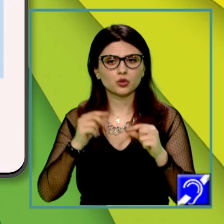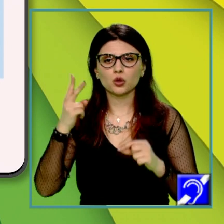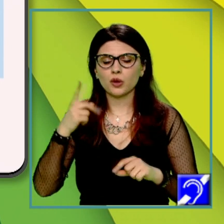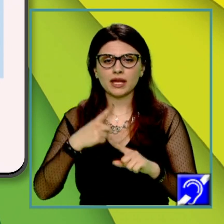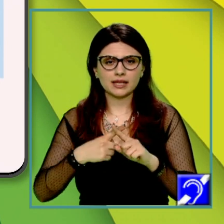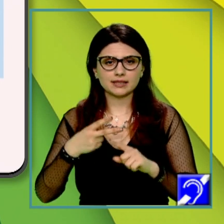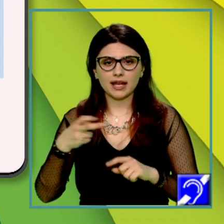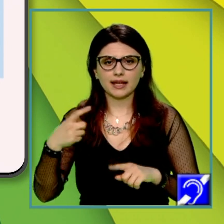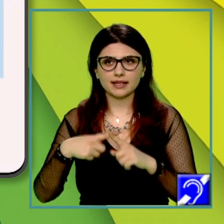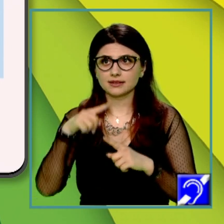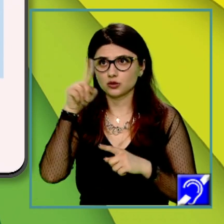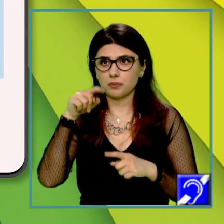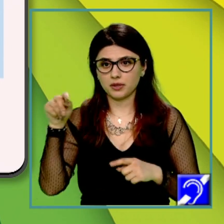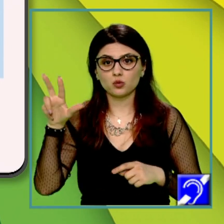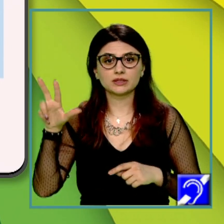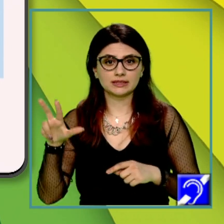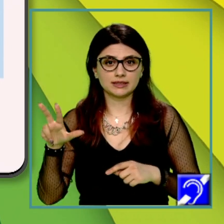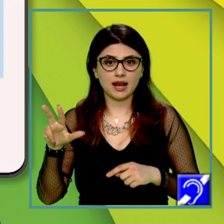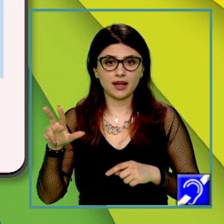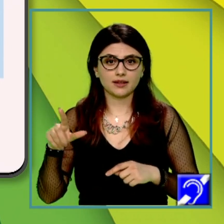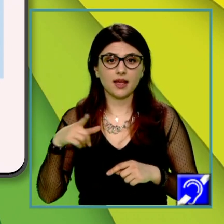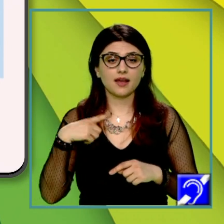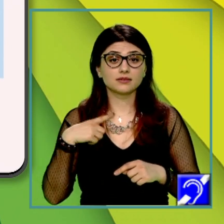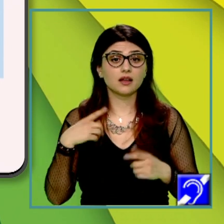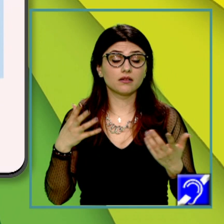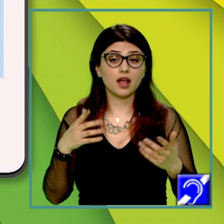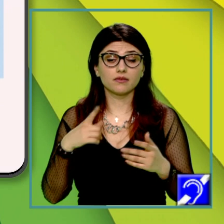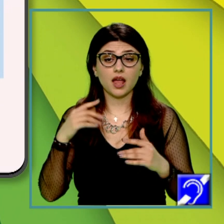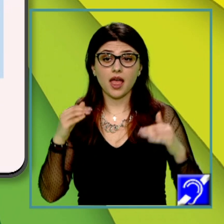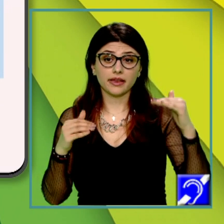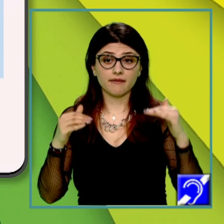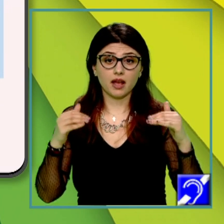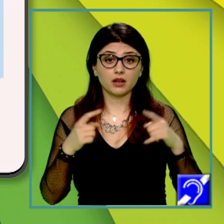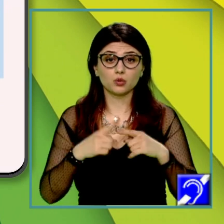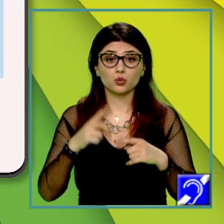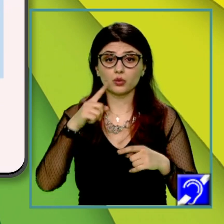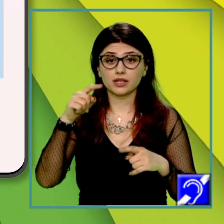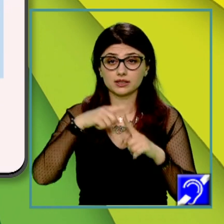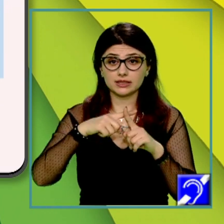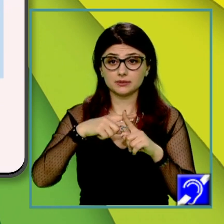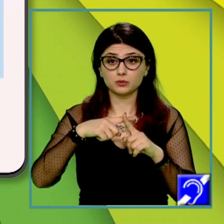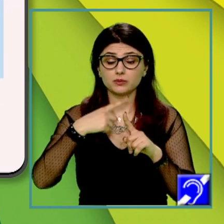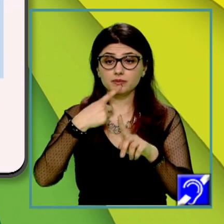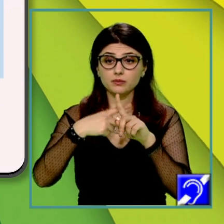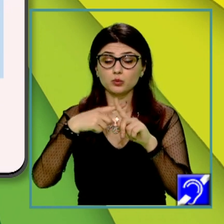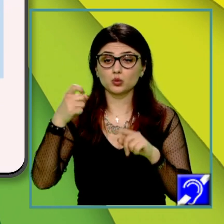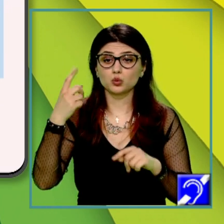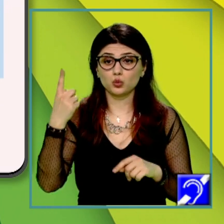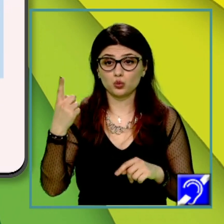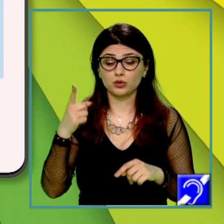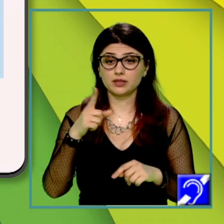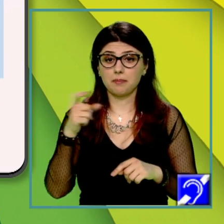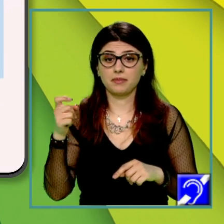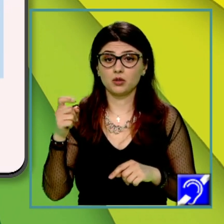cu x pătrat minus 3 in ecuatie Ce este echivalentă cu x plus 1 pe lângă x